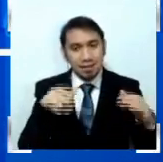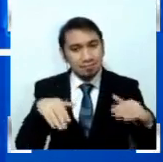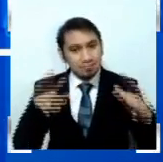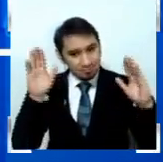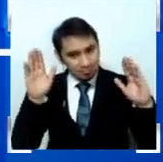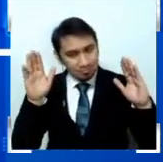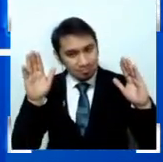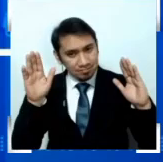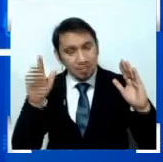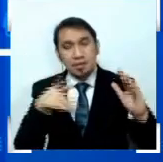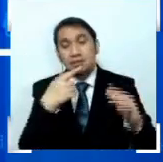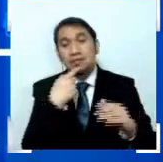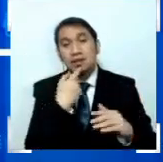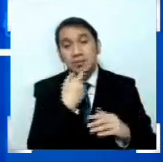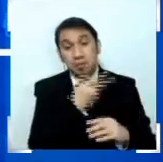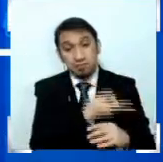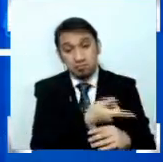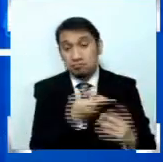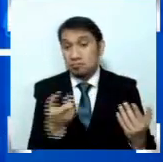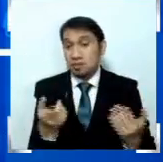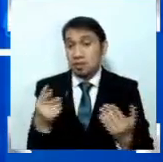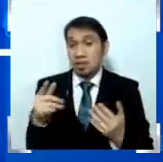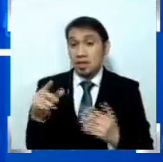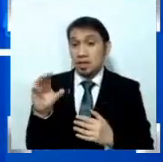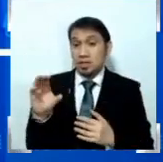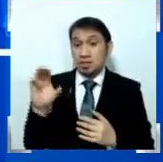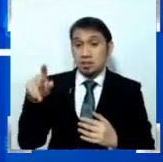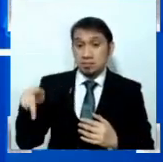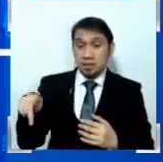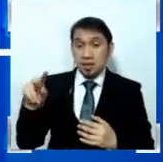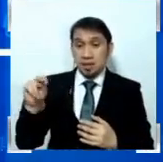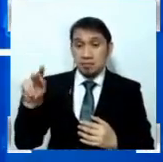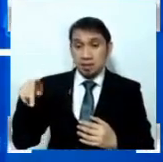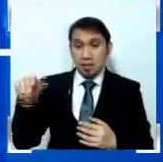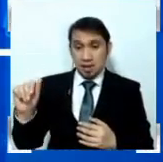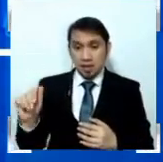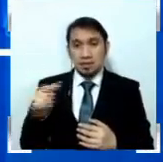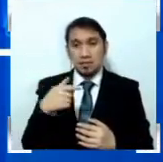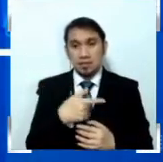Inako na ng pamunuan ng CPT-NPA-NDF ang pagkamatay ng